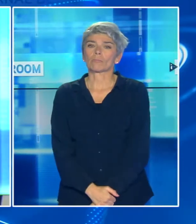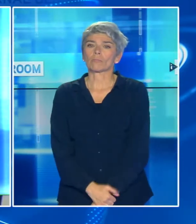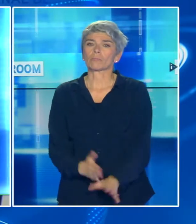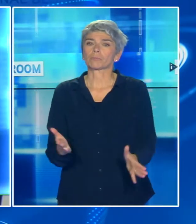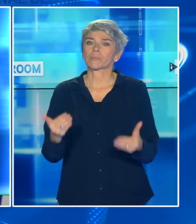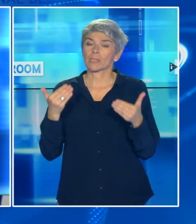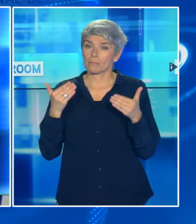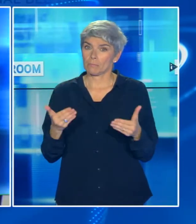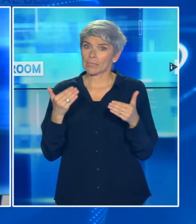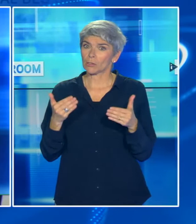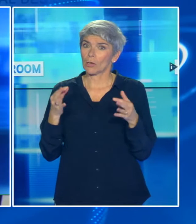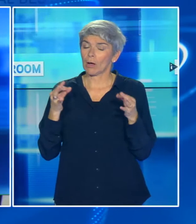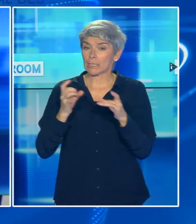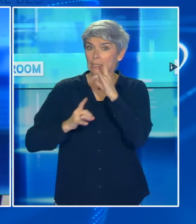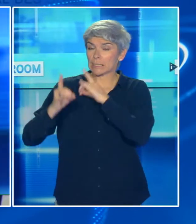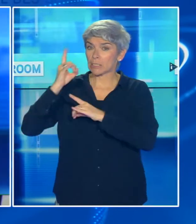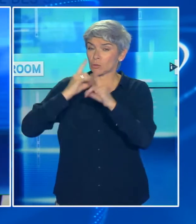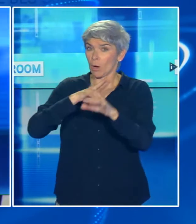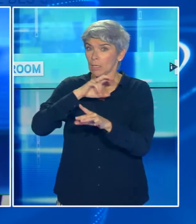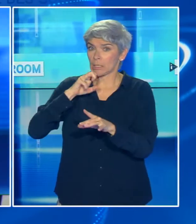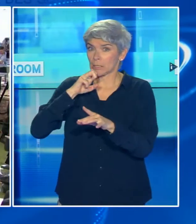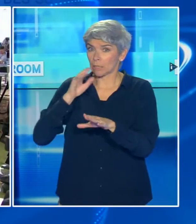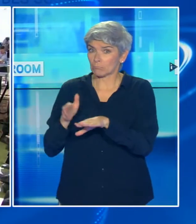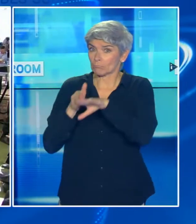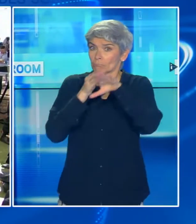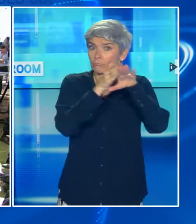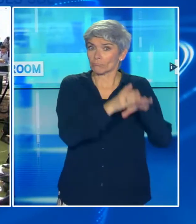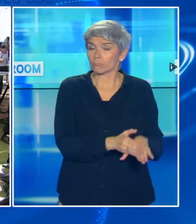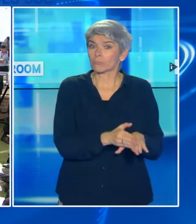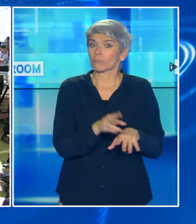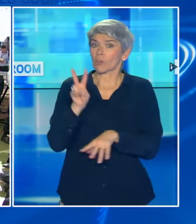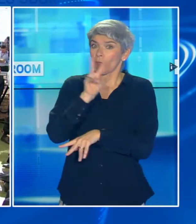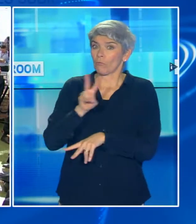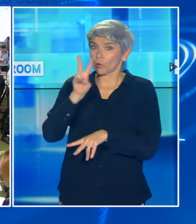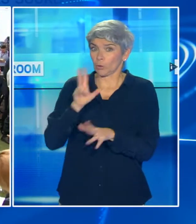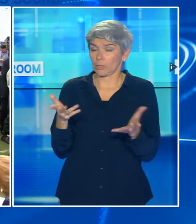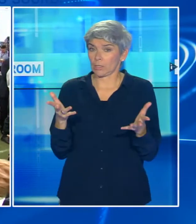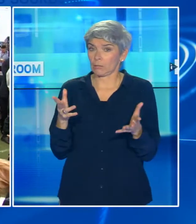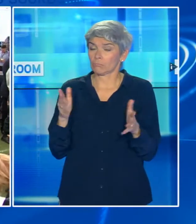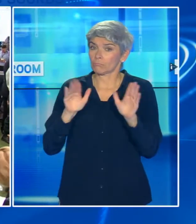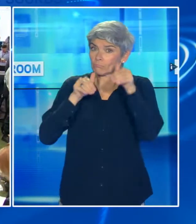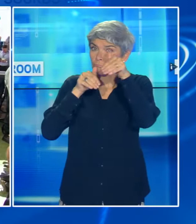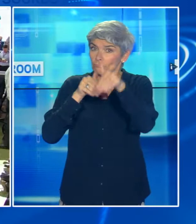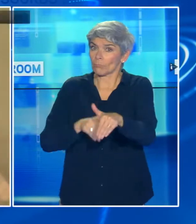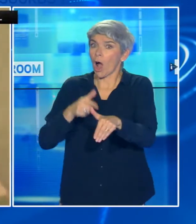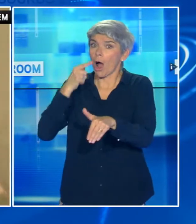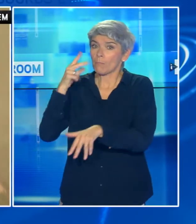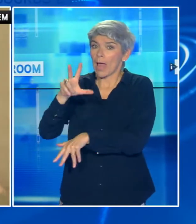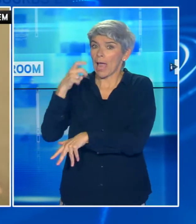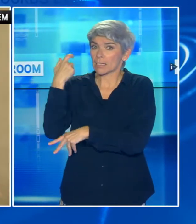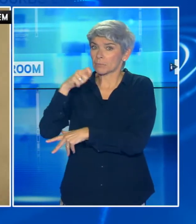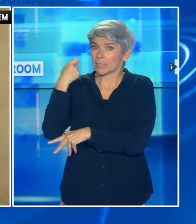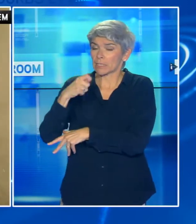Mais d'abord, une page de l'histoire d'Israël qui vient donc de se tourner en ce vendredi avec l'inhumation de Shimon Peres. Plus